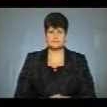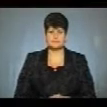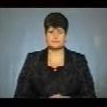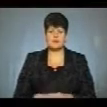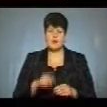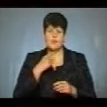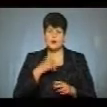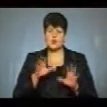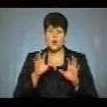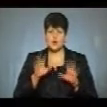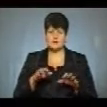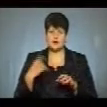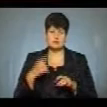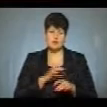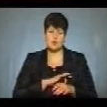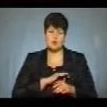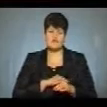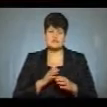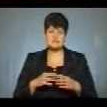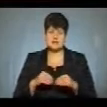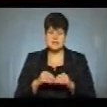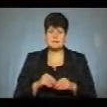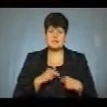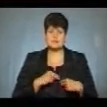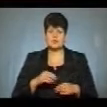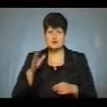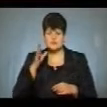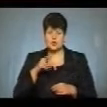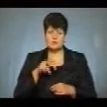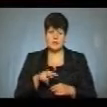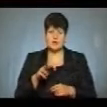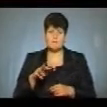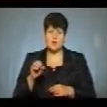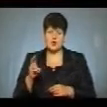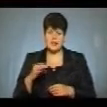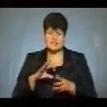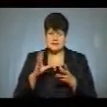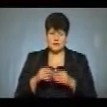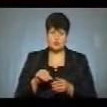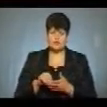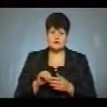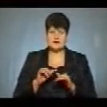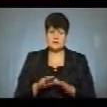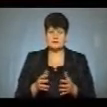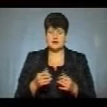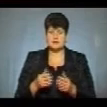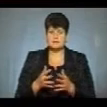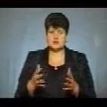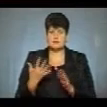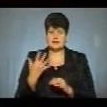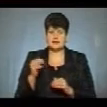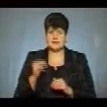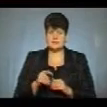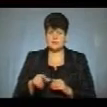За словами голови обласної профспілки працівників освіти і науки Людмили Мокей, загалом участь в акції взяли більше 5 тисяч